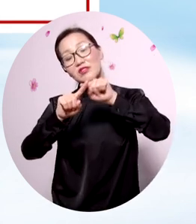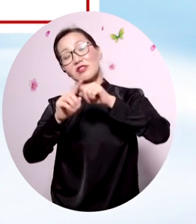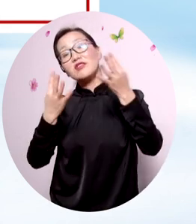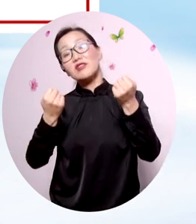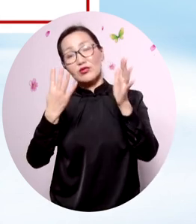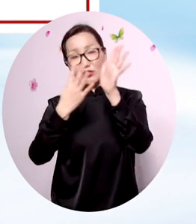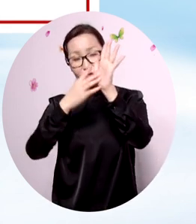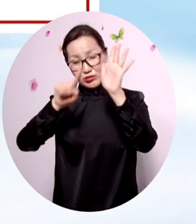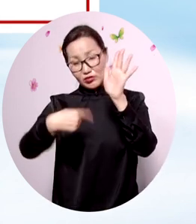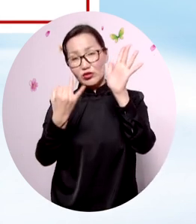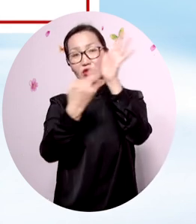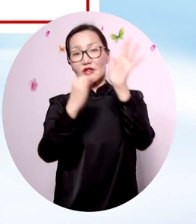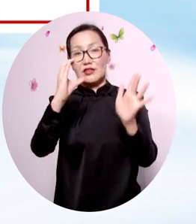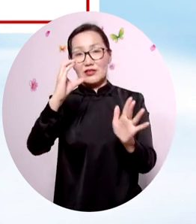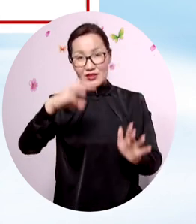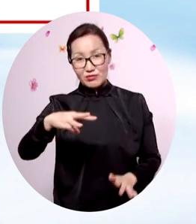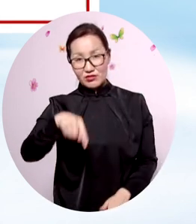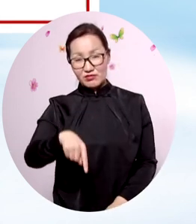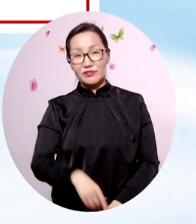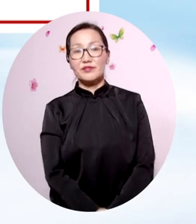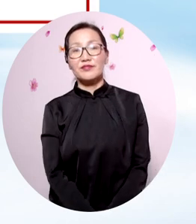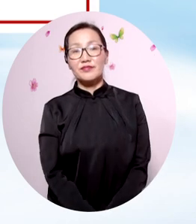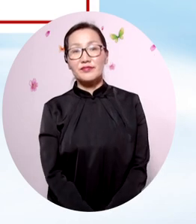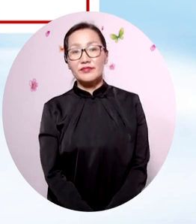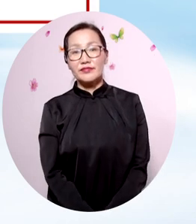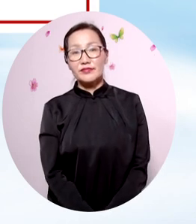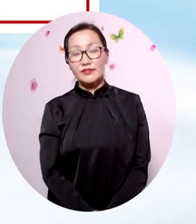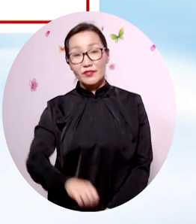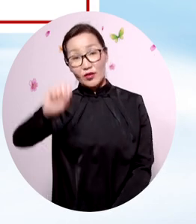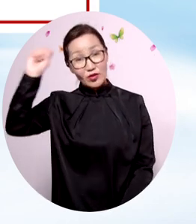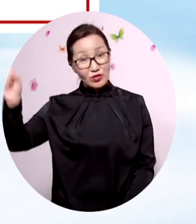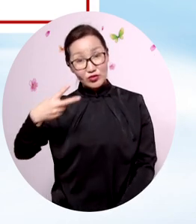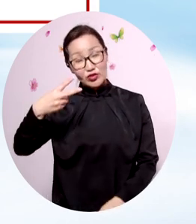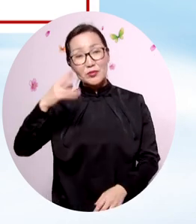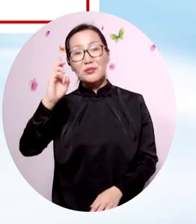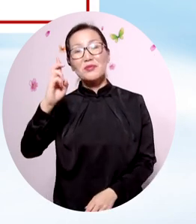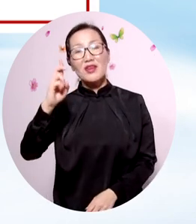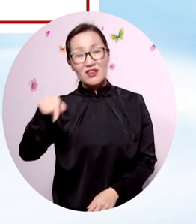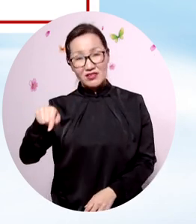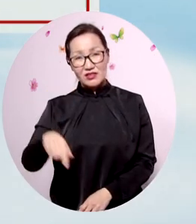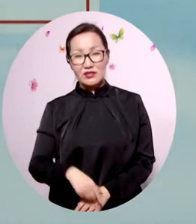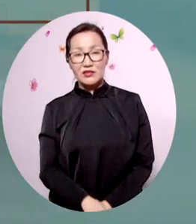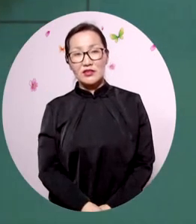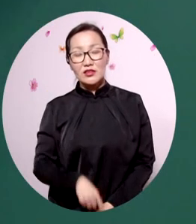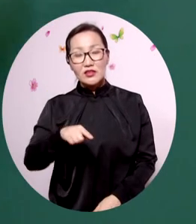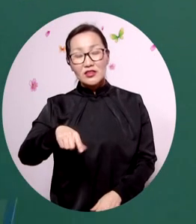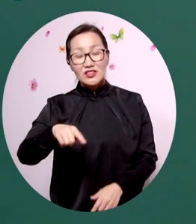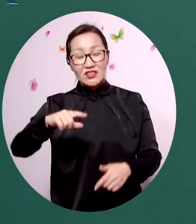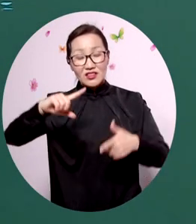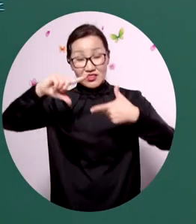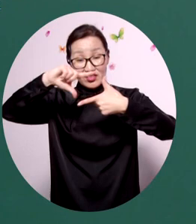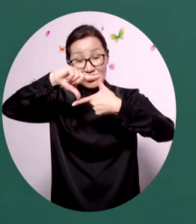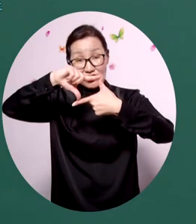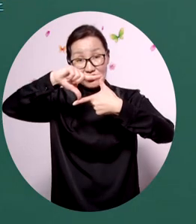нь 9 бүхэл 17 см байсан байна. Хоёр дахь V дээр энэ